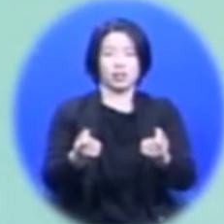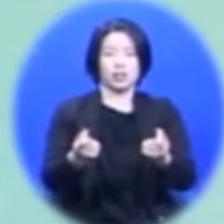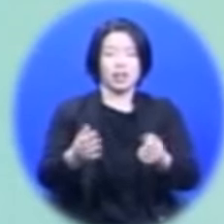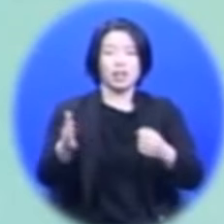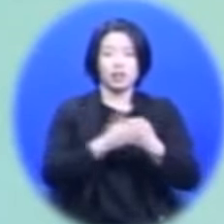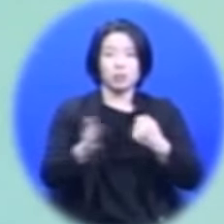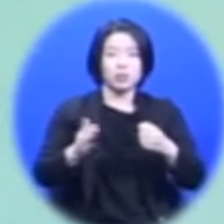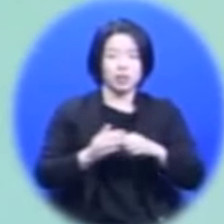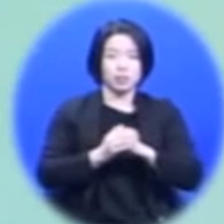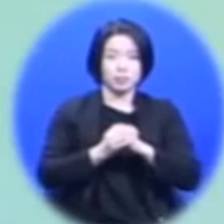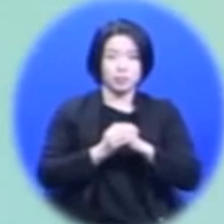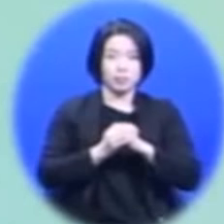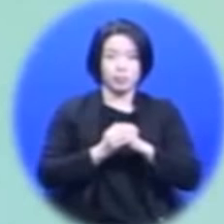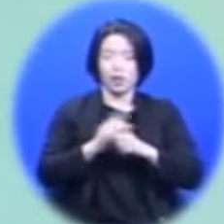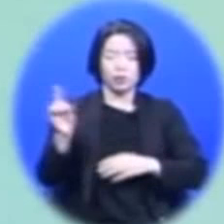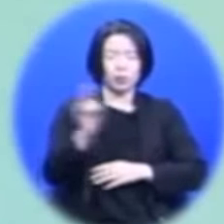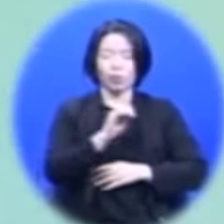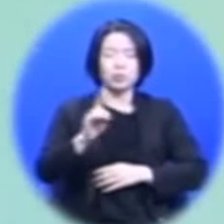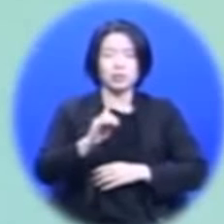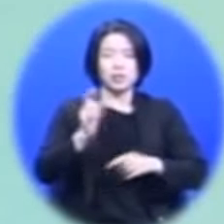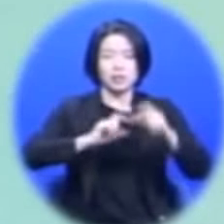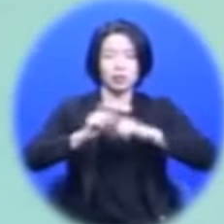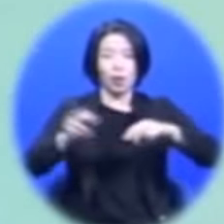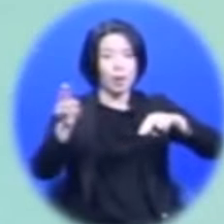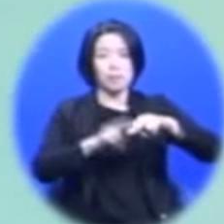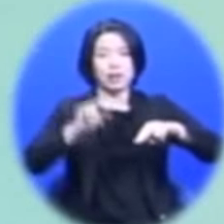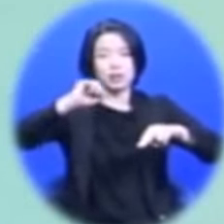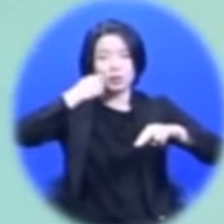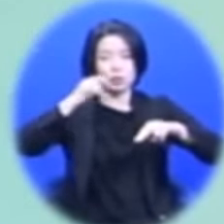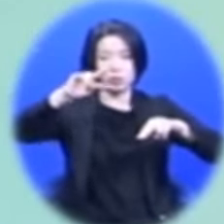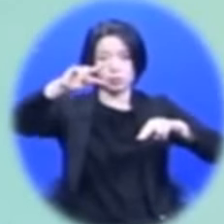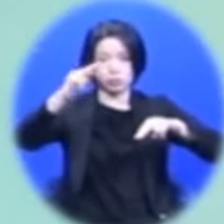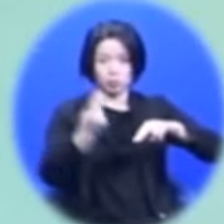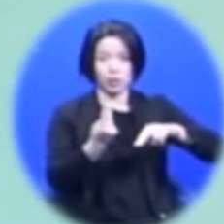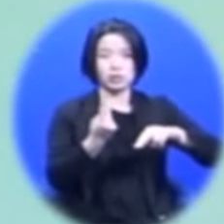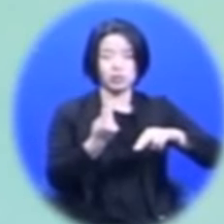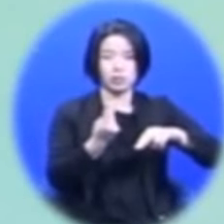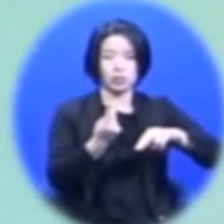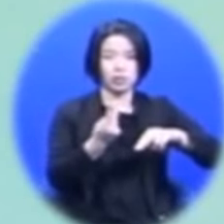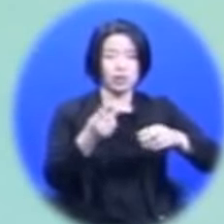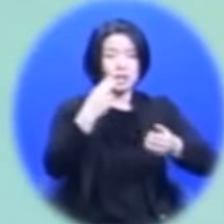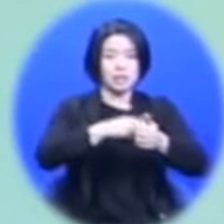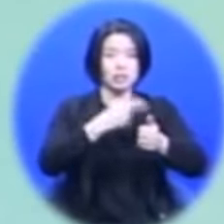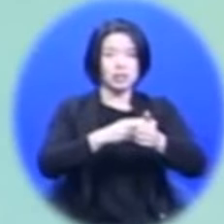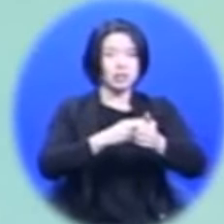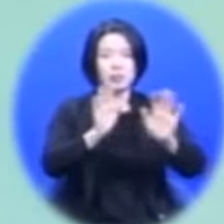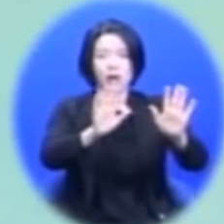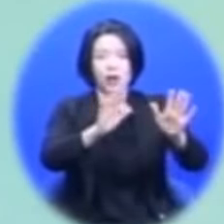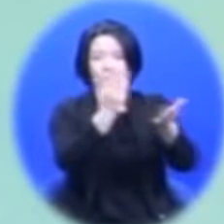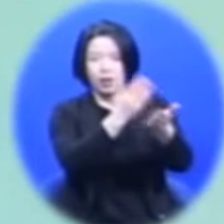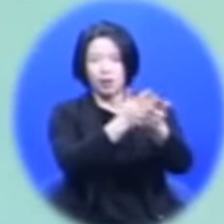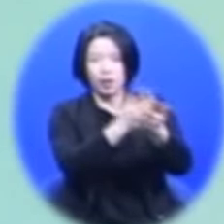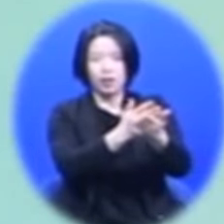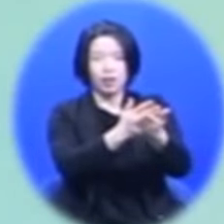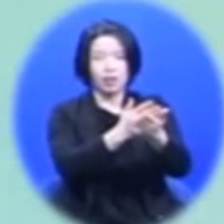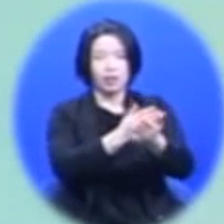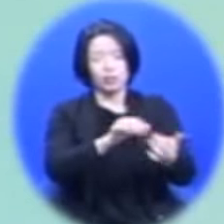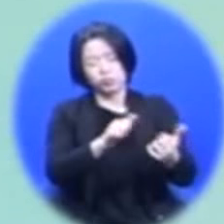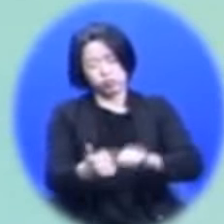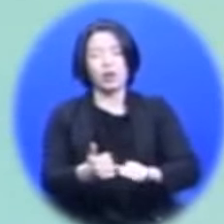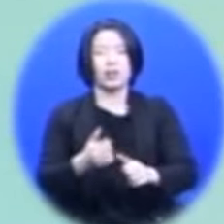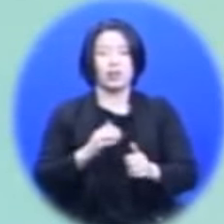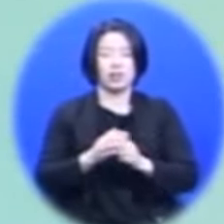그래서 도무지 더 맞을 수가 없어서 돌아섰대요. 선생님 때리지 마세요.